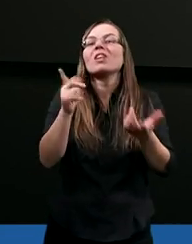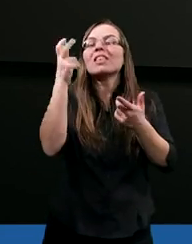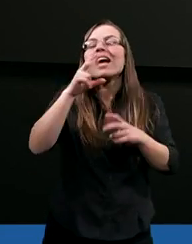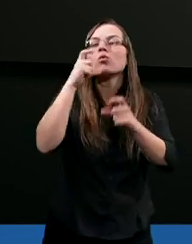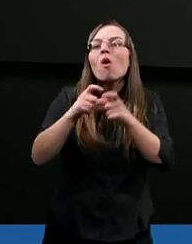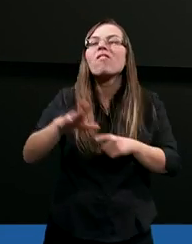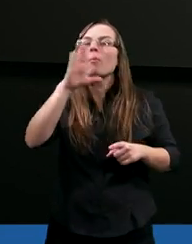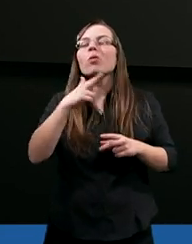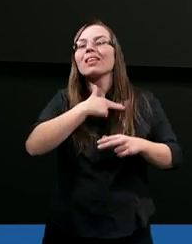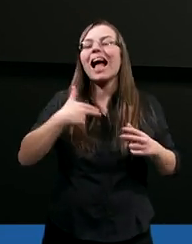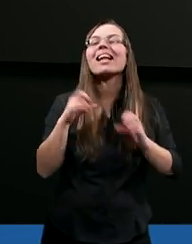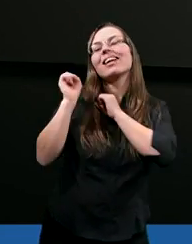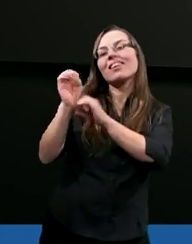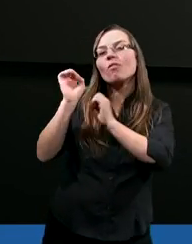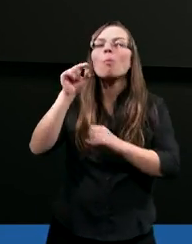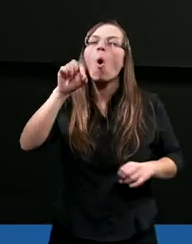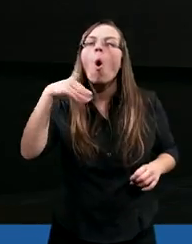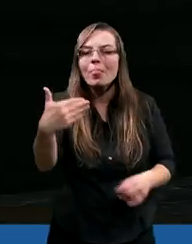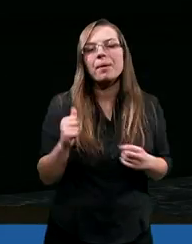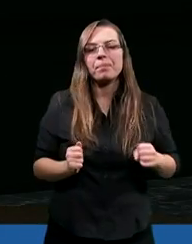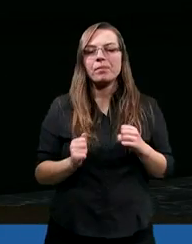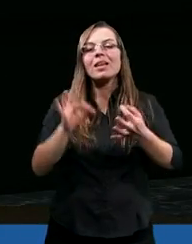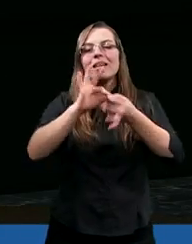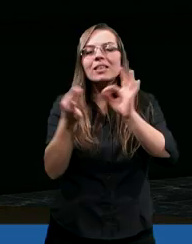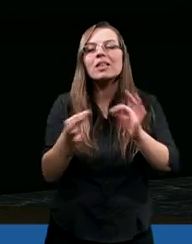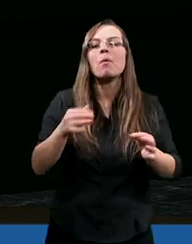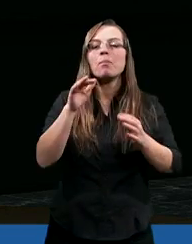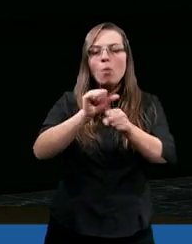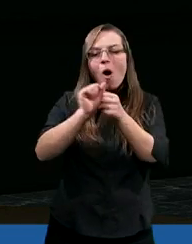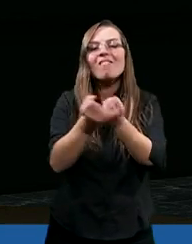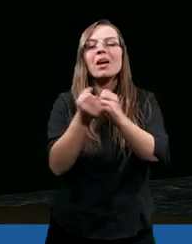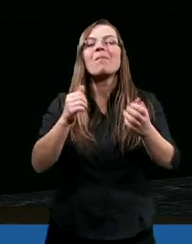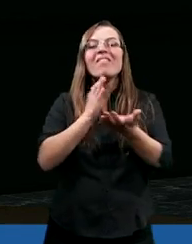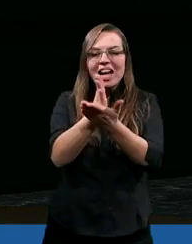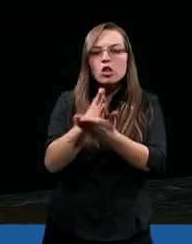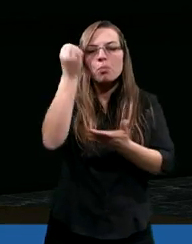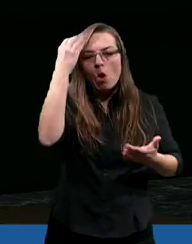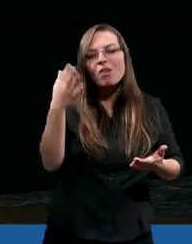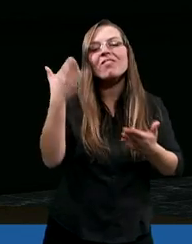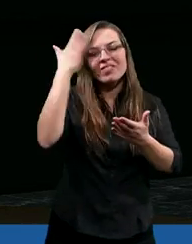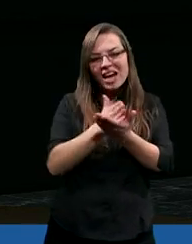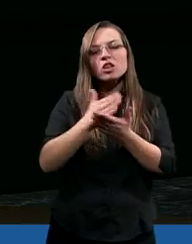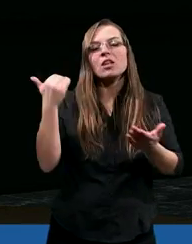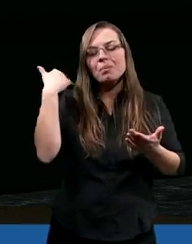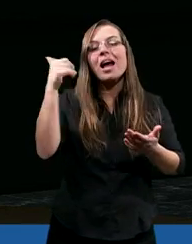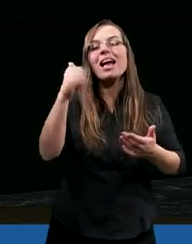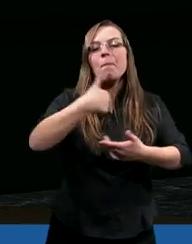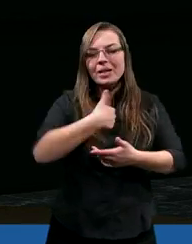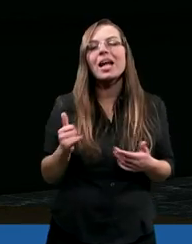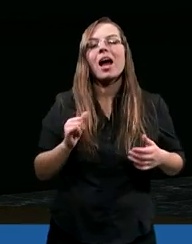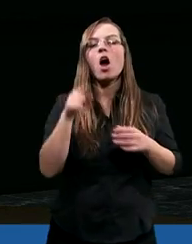Boże nas informuje o tym. Gdybyście bowiem wierzyli Mojżeszowi, wierzylibyście i mnie.